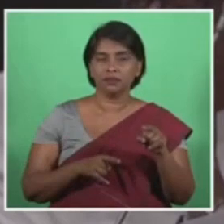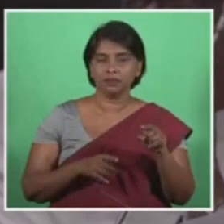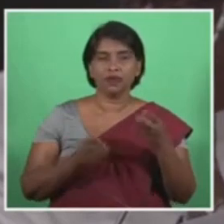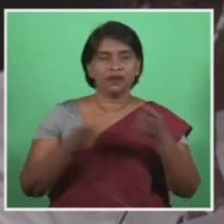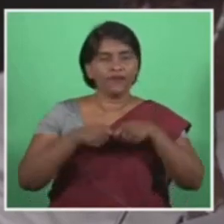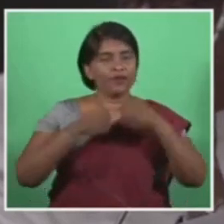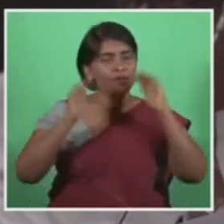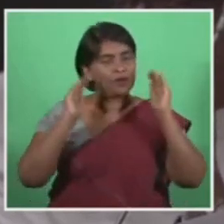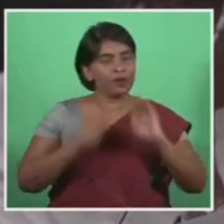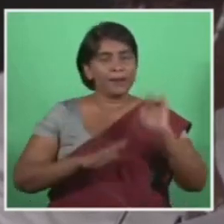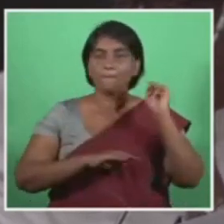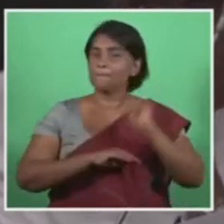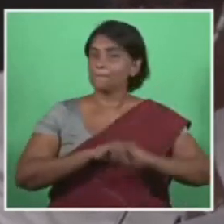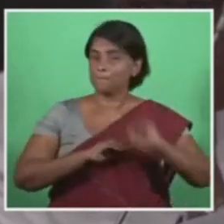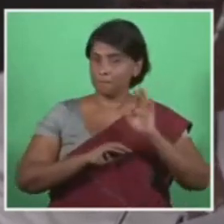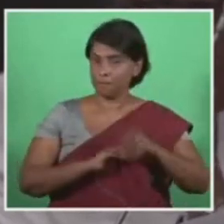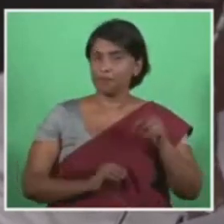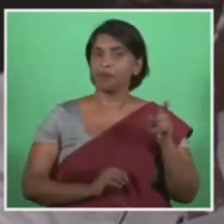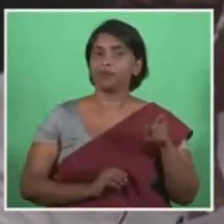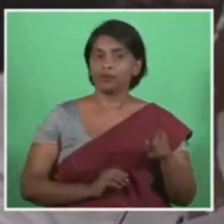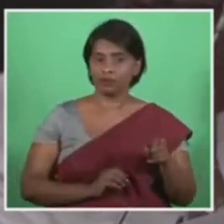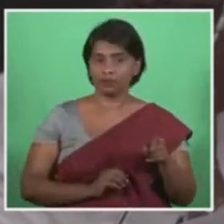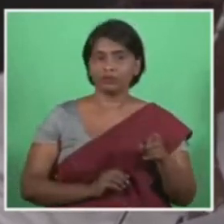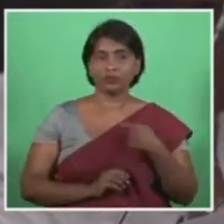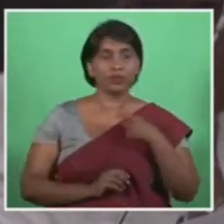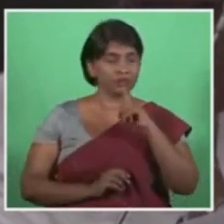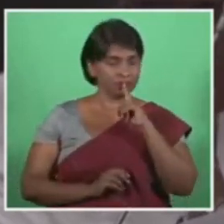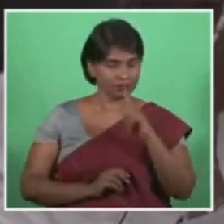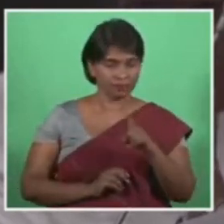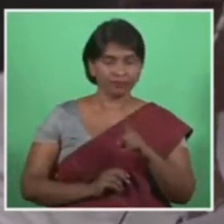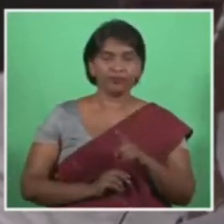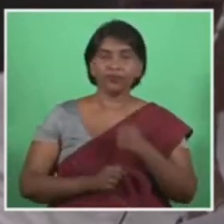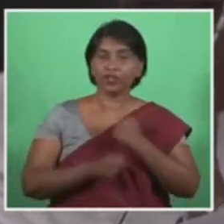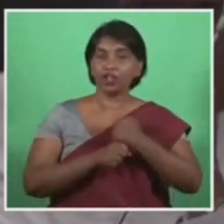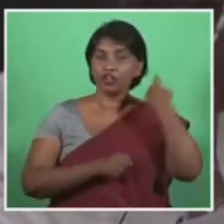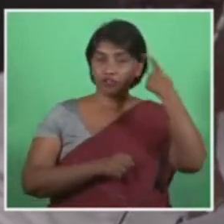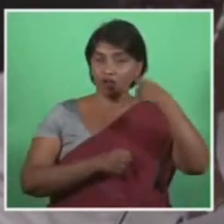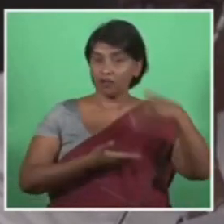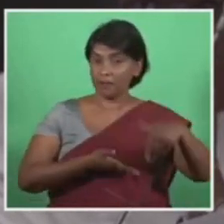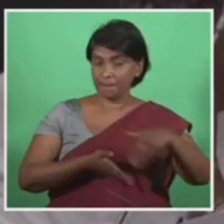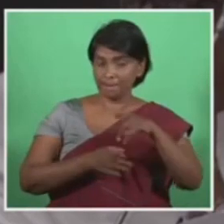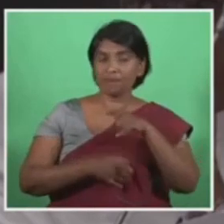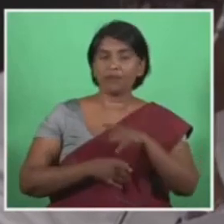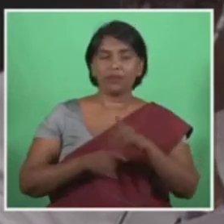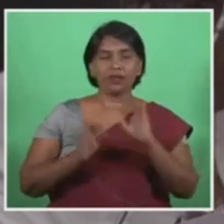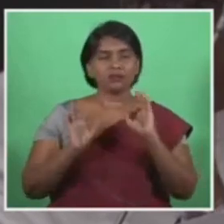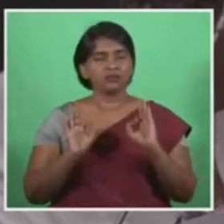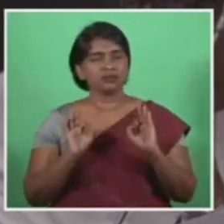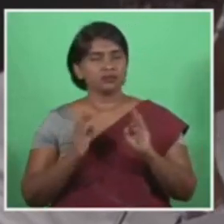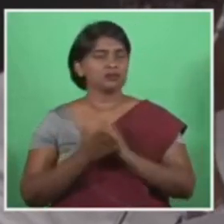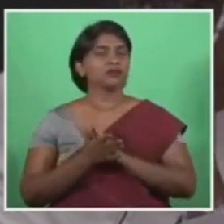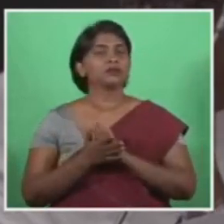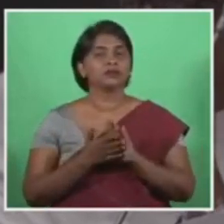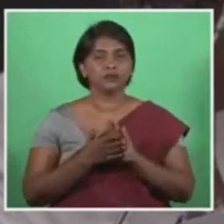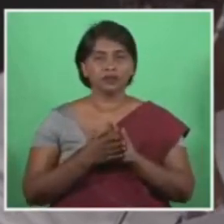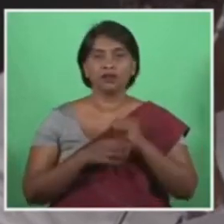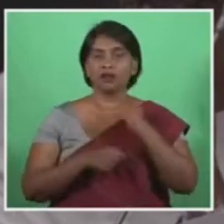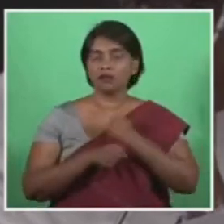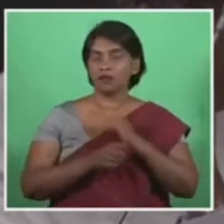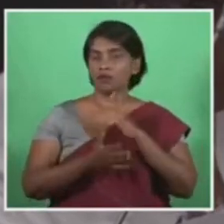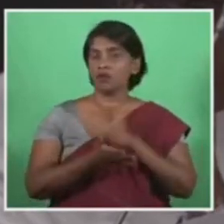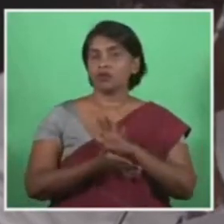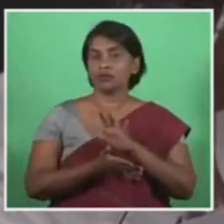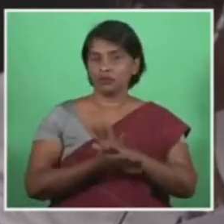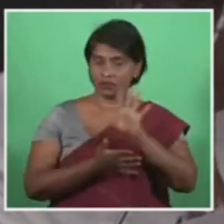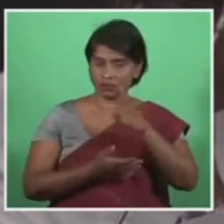अडवें संविधान तिबेन संधान कर दालु मोदर पिटिये इताम चाम राजोत्सव